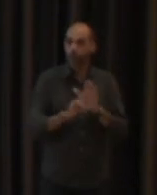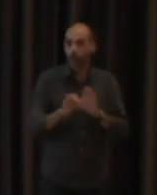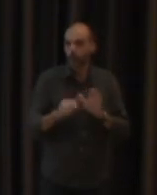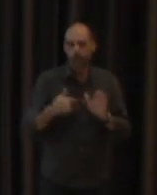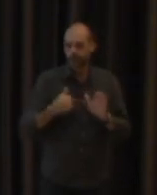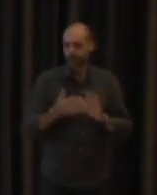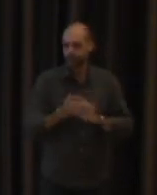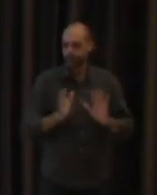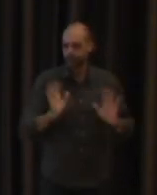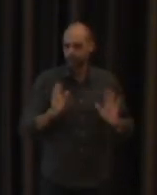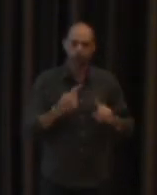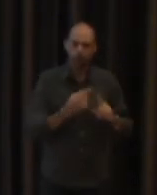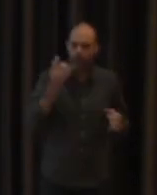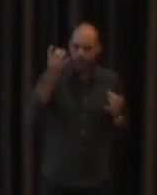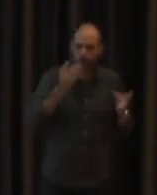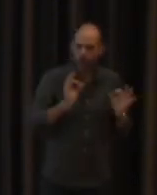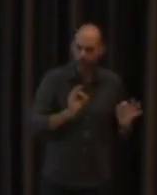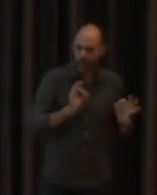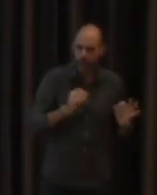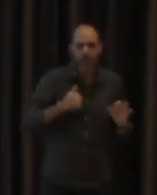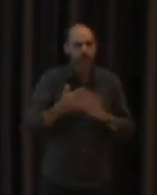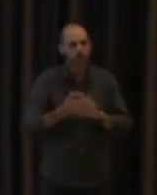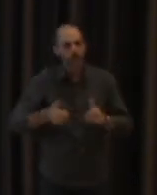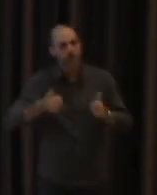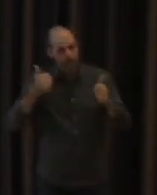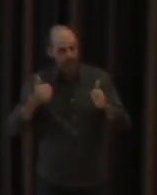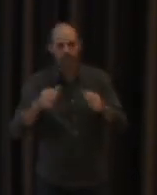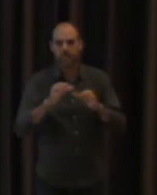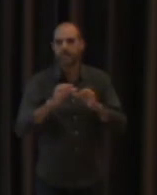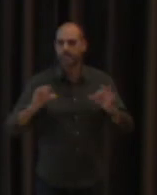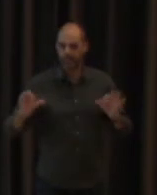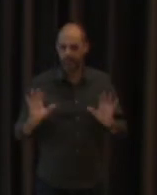val a dir que són prou capritxoses, sinó que parlarem de sintaxi